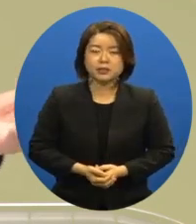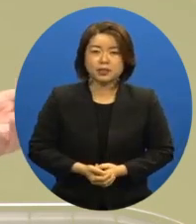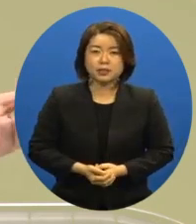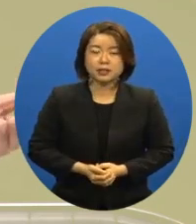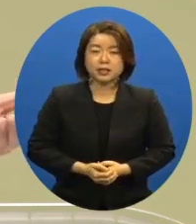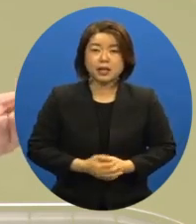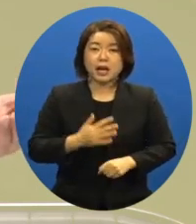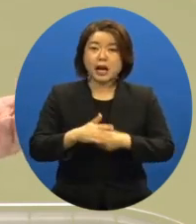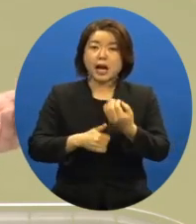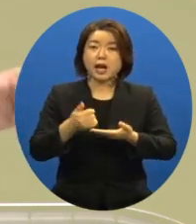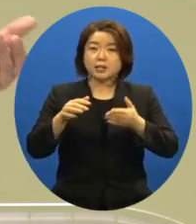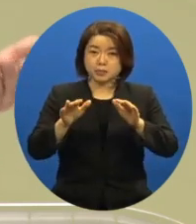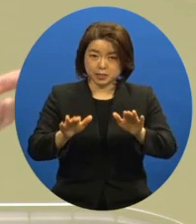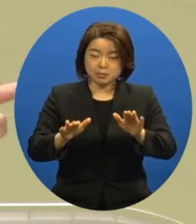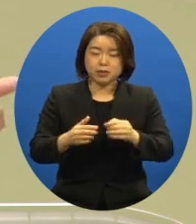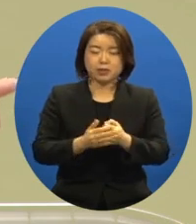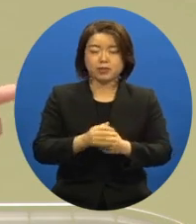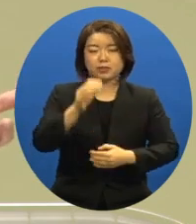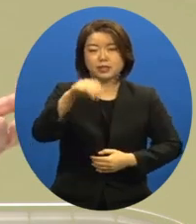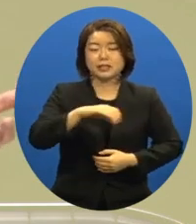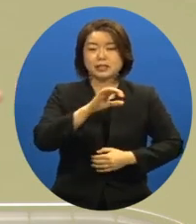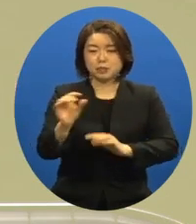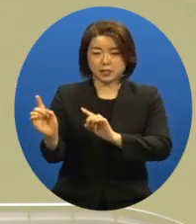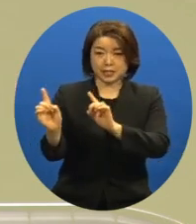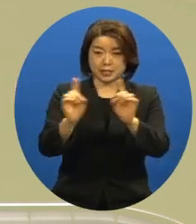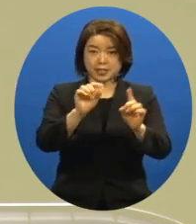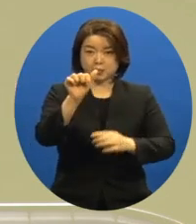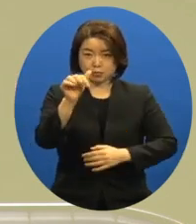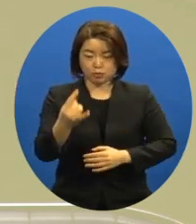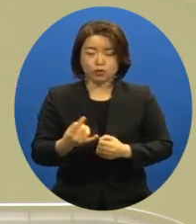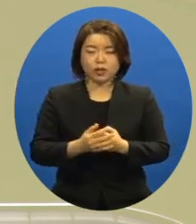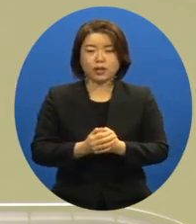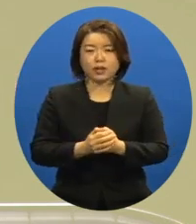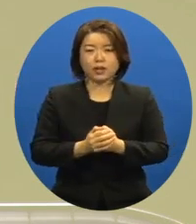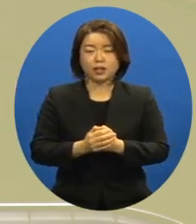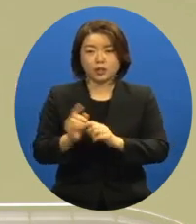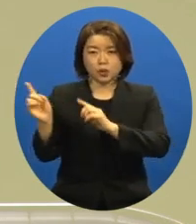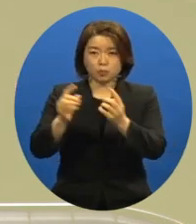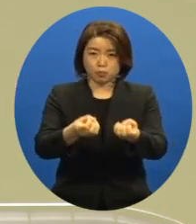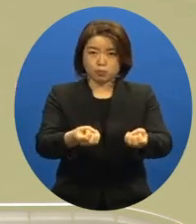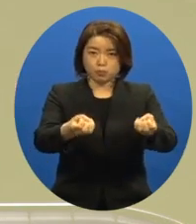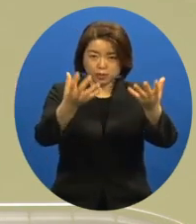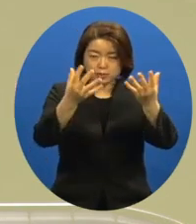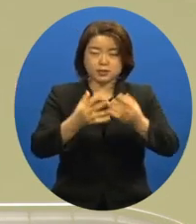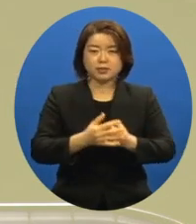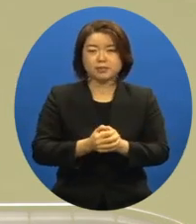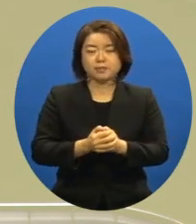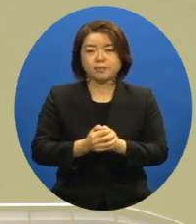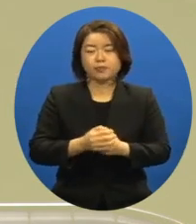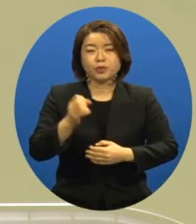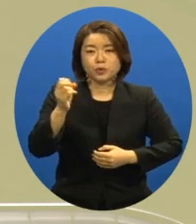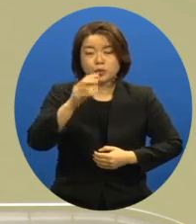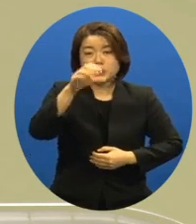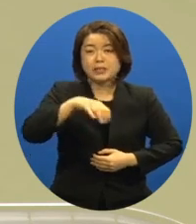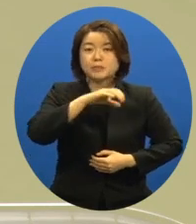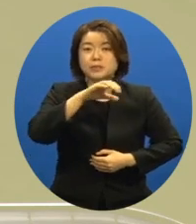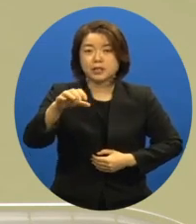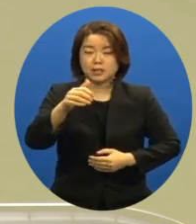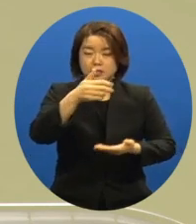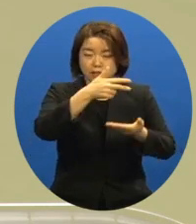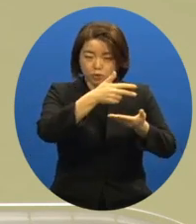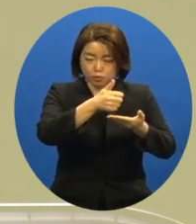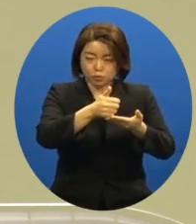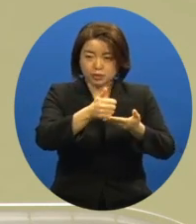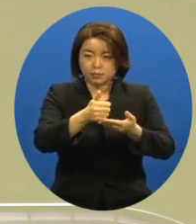하나님께서 이번 십자가 부흥회와 또 부활절까지 십자가의 주님, 부활의